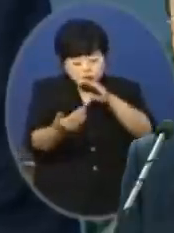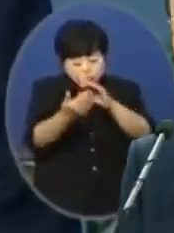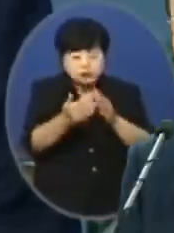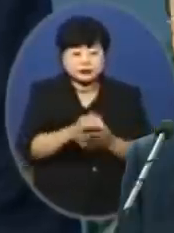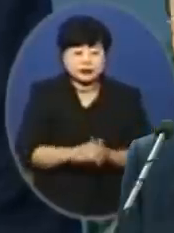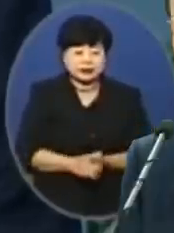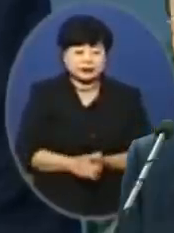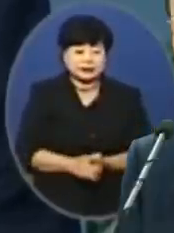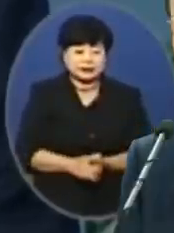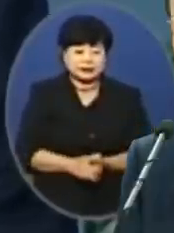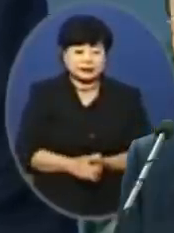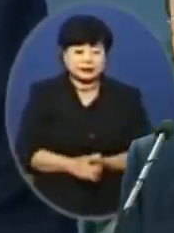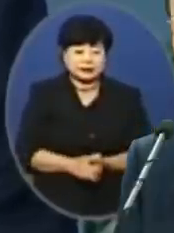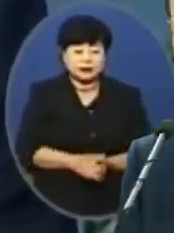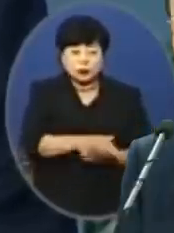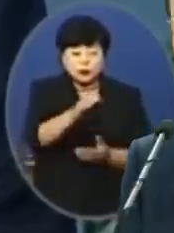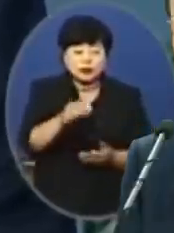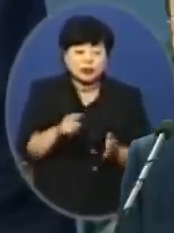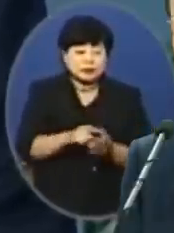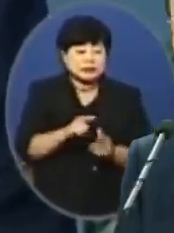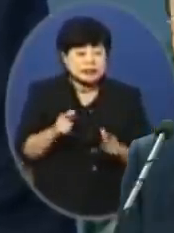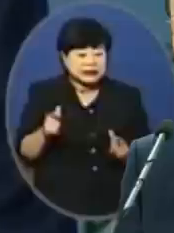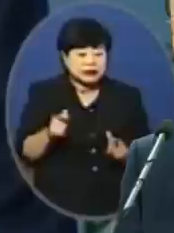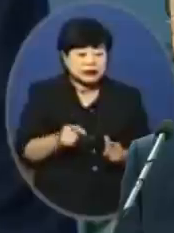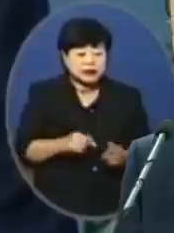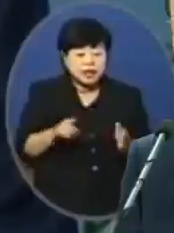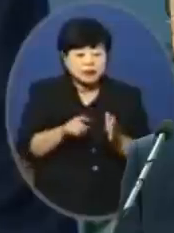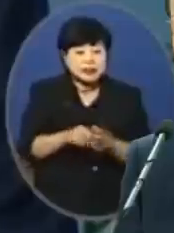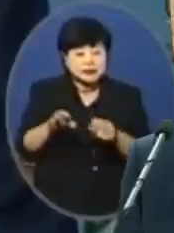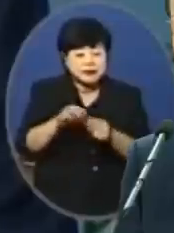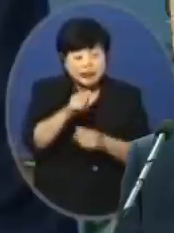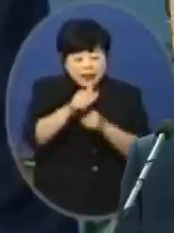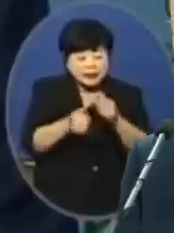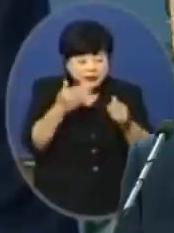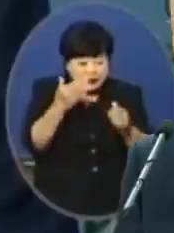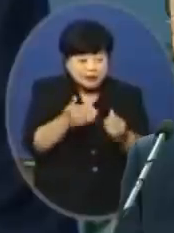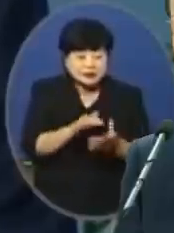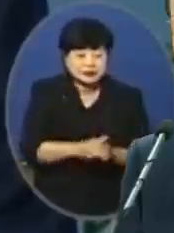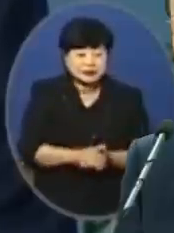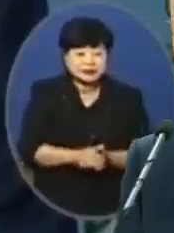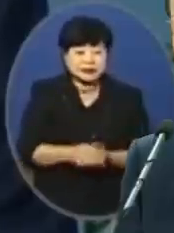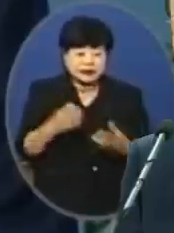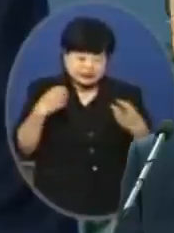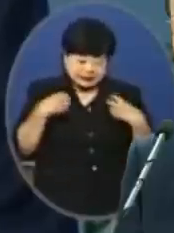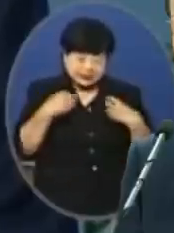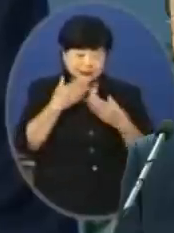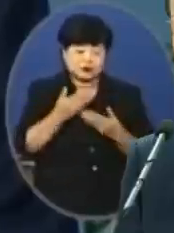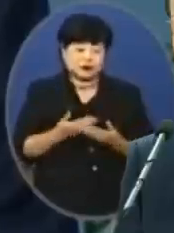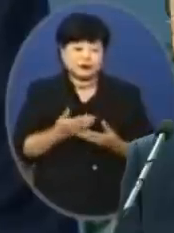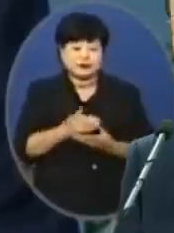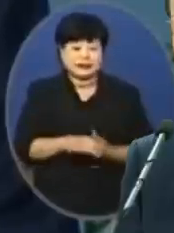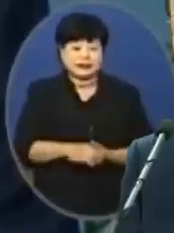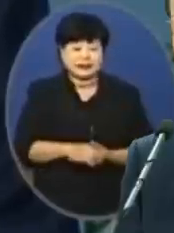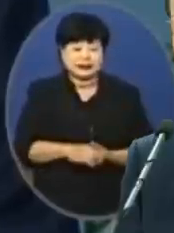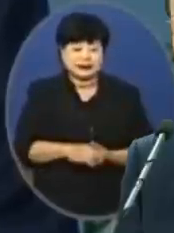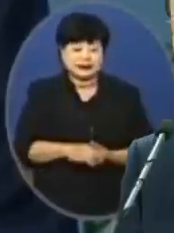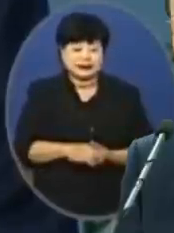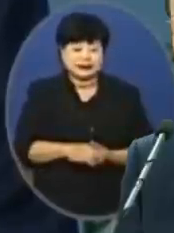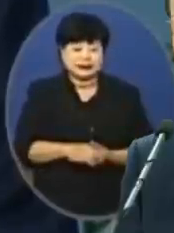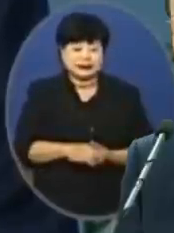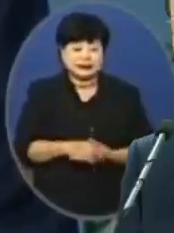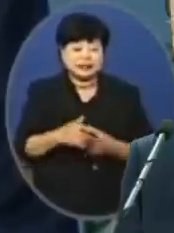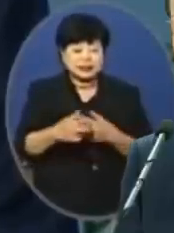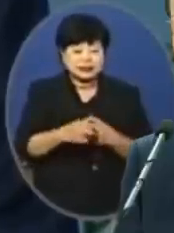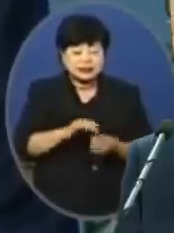되거든요. 우리가 안 믿어서 그렇지 우리가 믿으면 하나님께서 책임을 져주시는 것입니다.